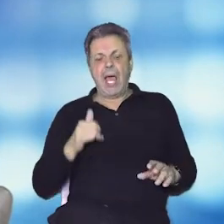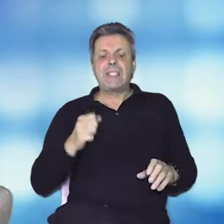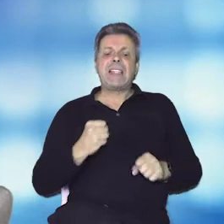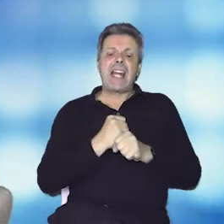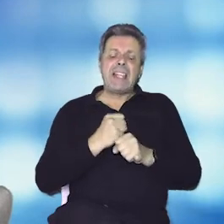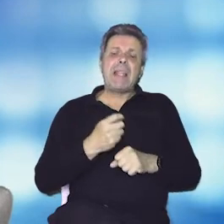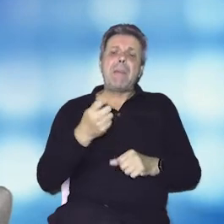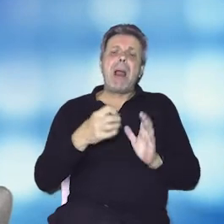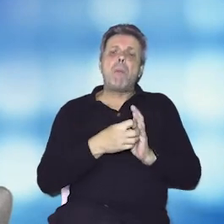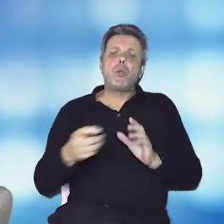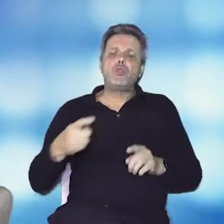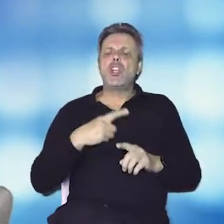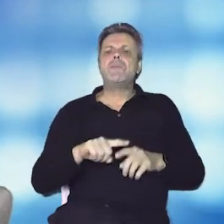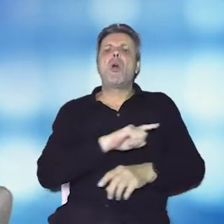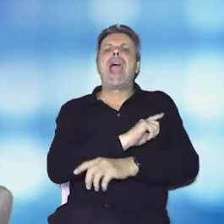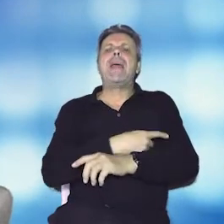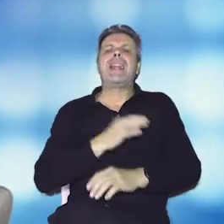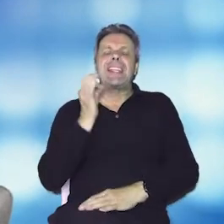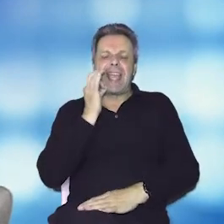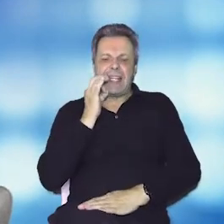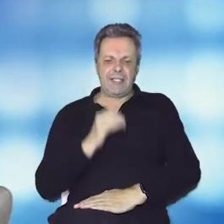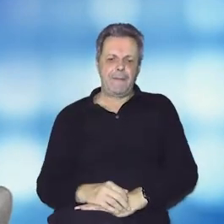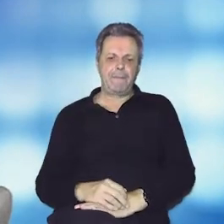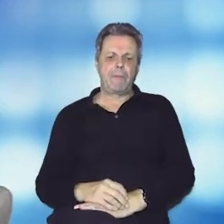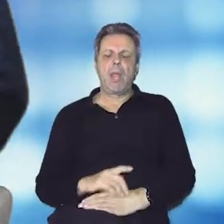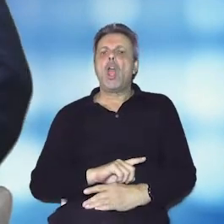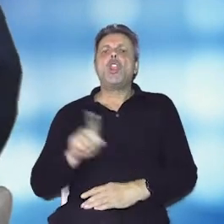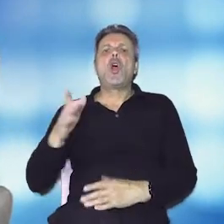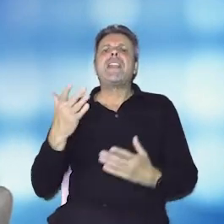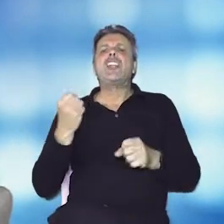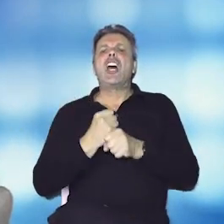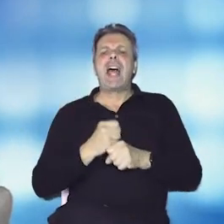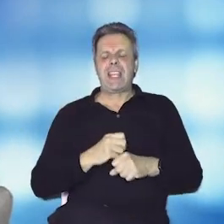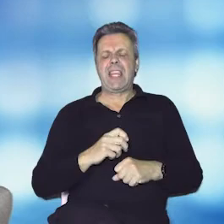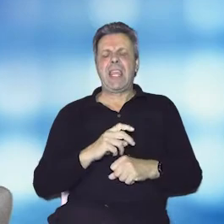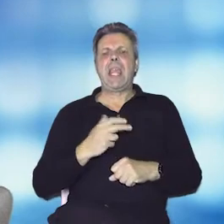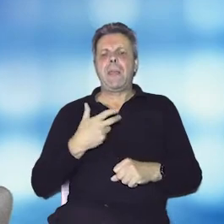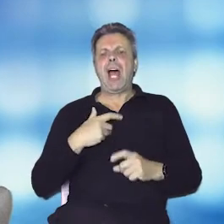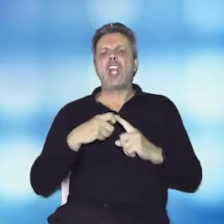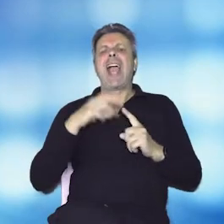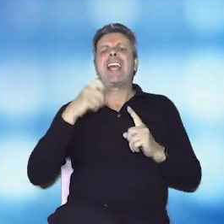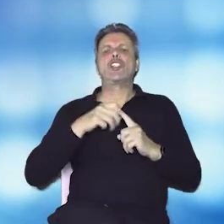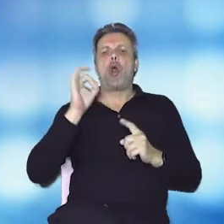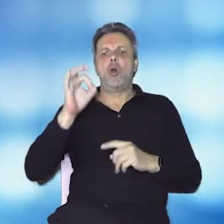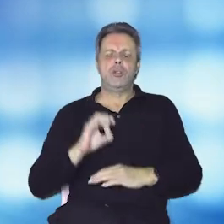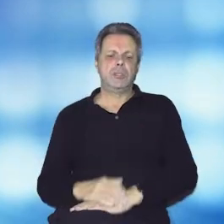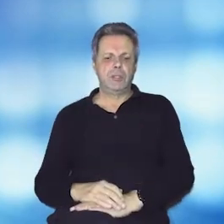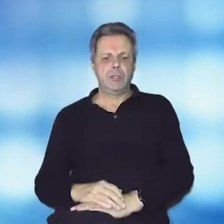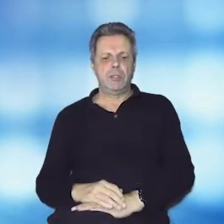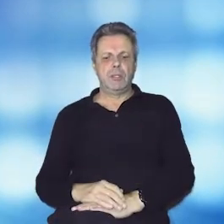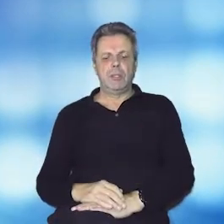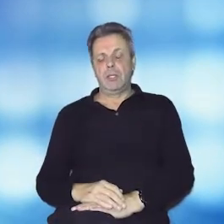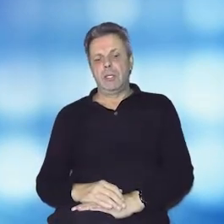ipak malo produžili zbog ove energetske krize. Do kada će raditi nuklearna elektrana Krško? Mi